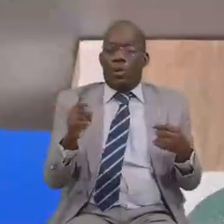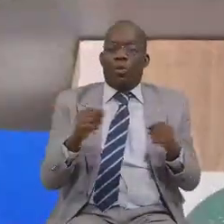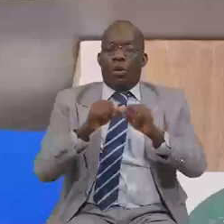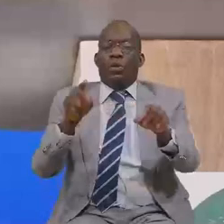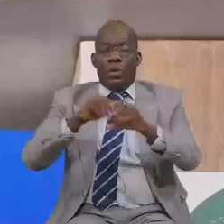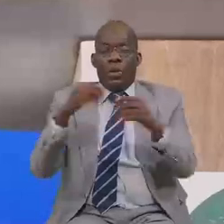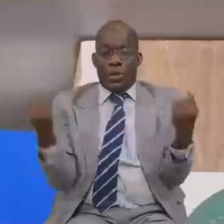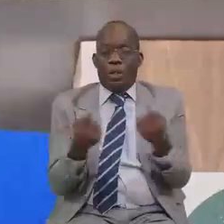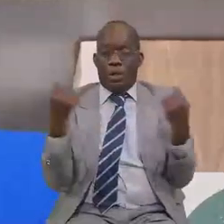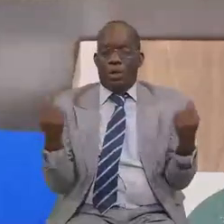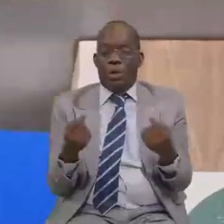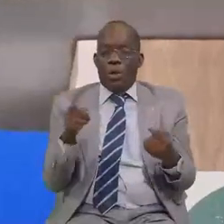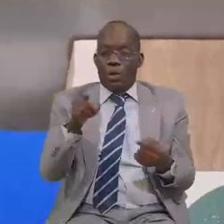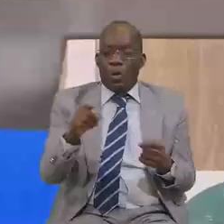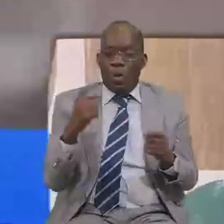tu me mens, hein?